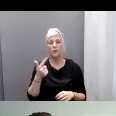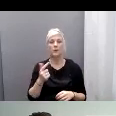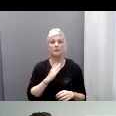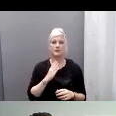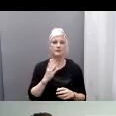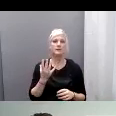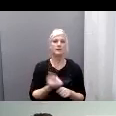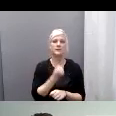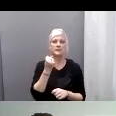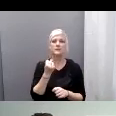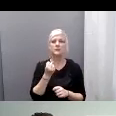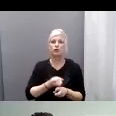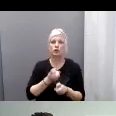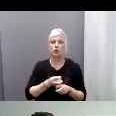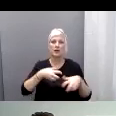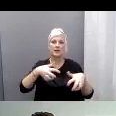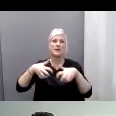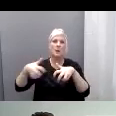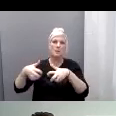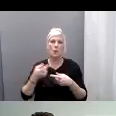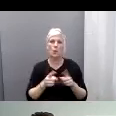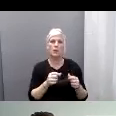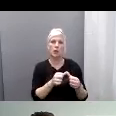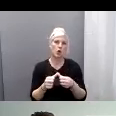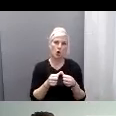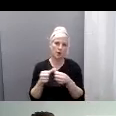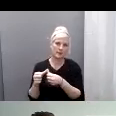vinst med att försöka samla rörelsen.